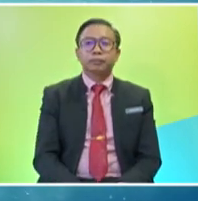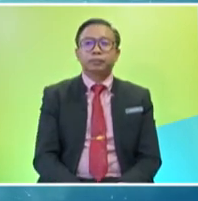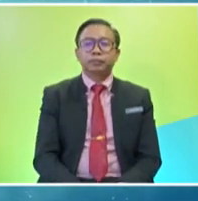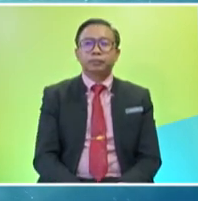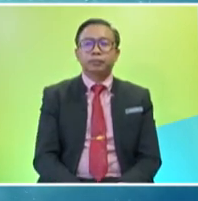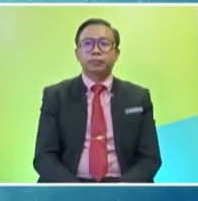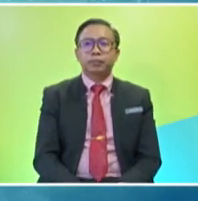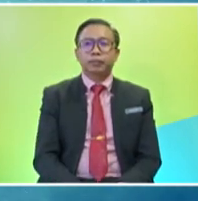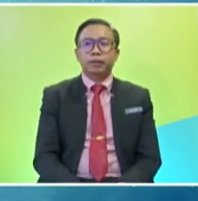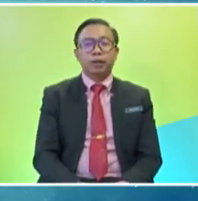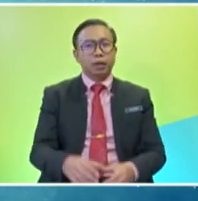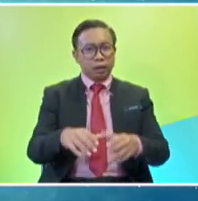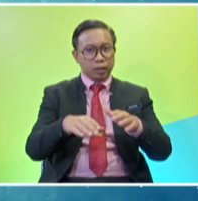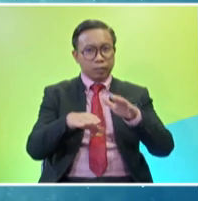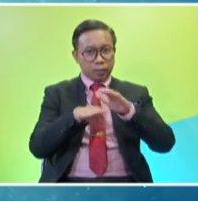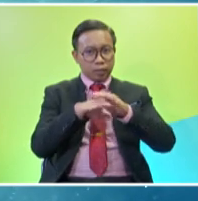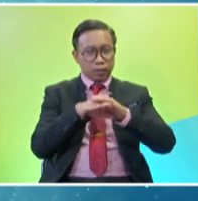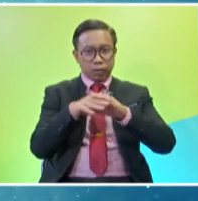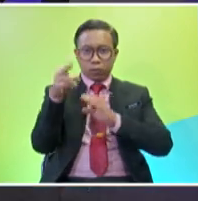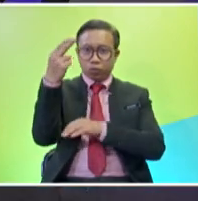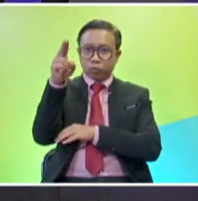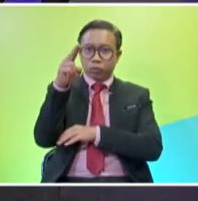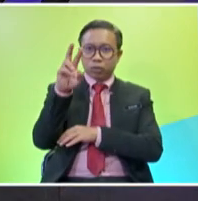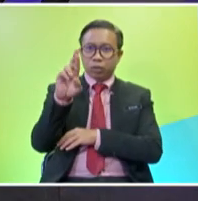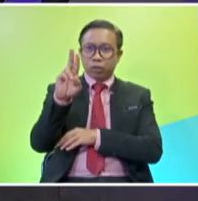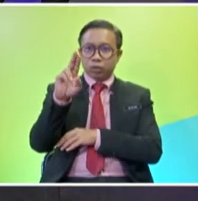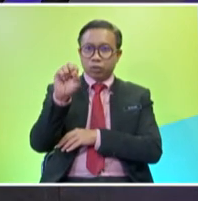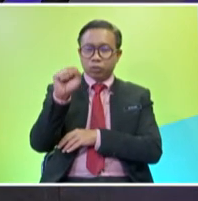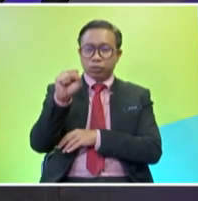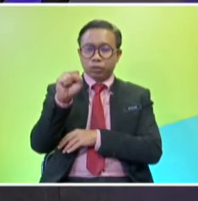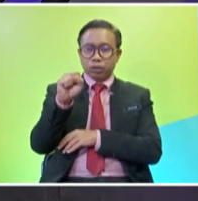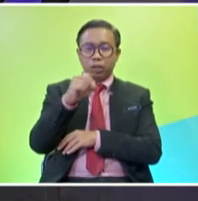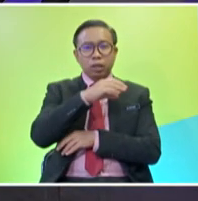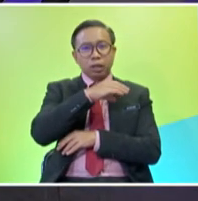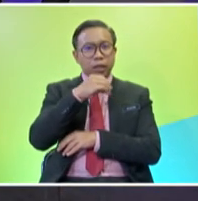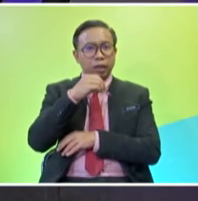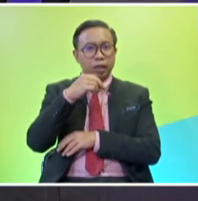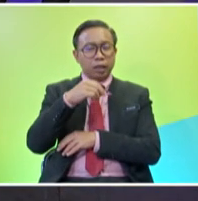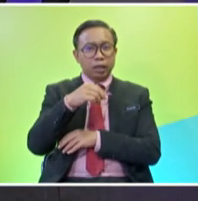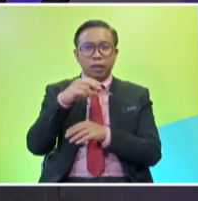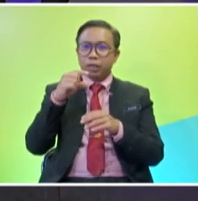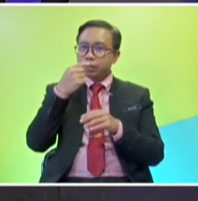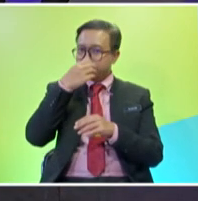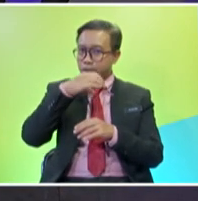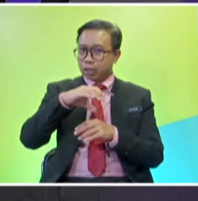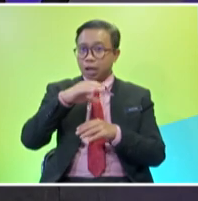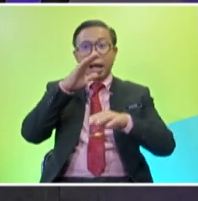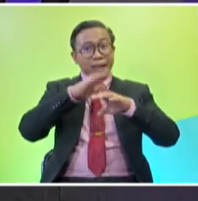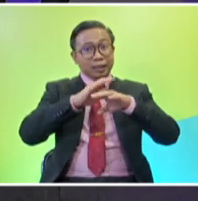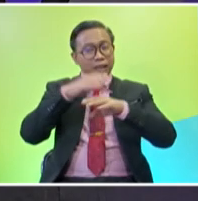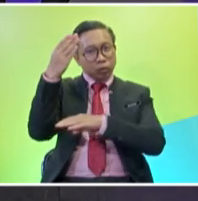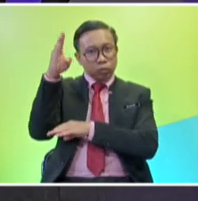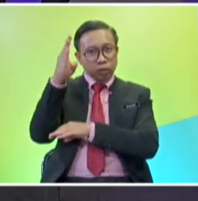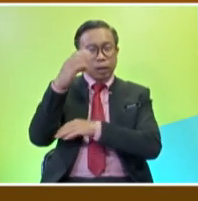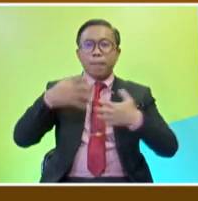kemudian lantai hutan biasanya didiami oleh kawat Rusa dan juga gajah dan lapisan atas hutan Biasanya kita akan jumpa monyet dan berbagai jenis